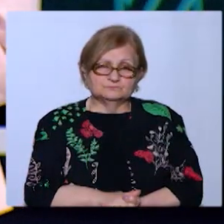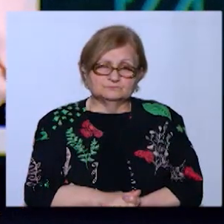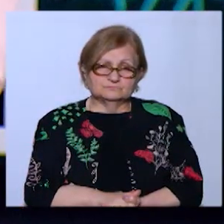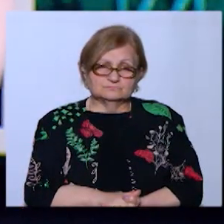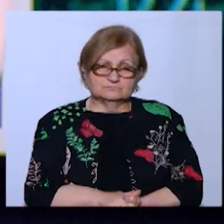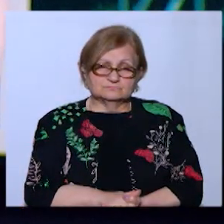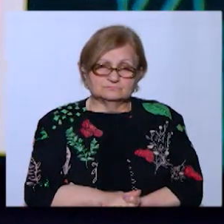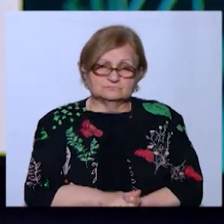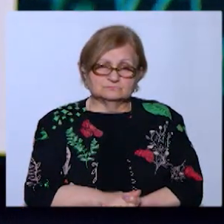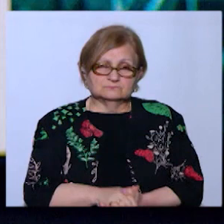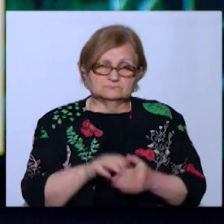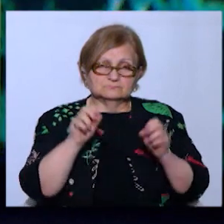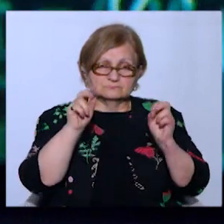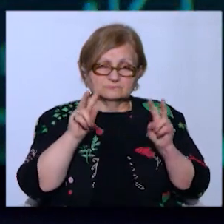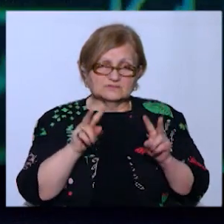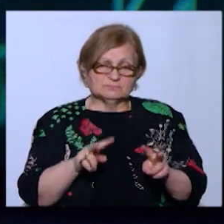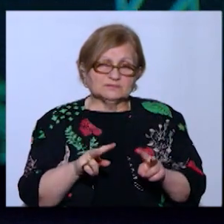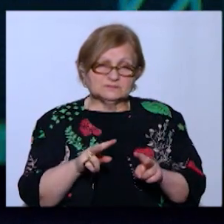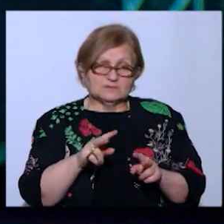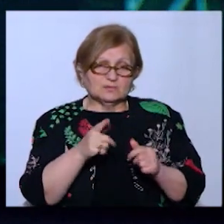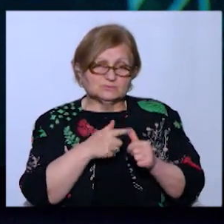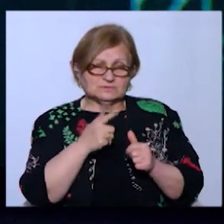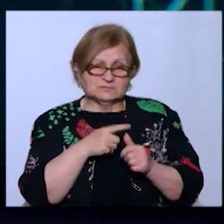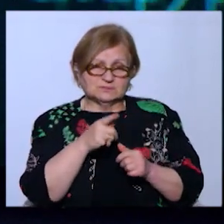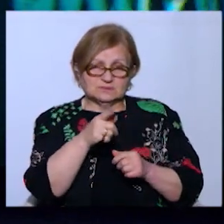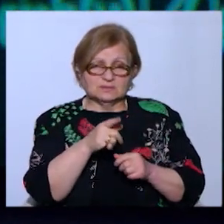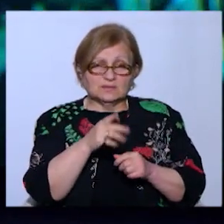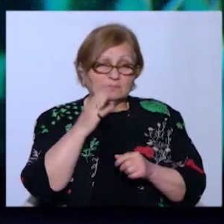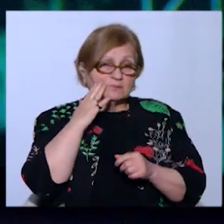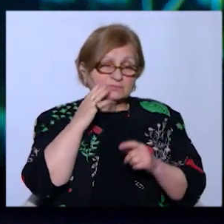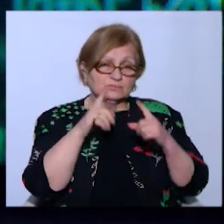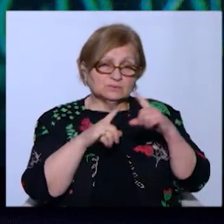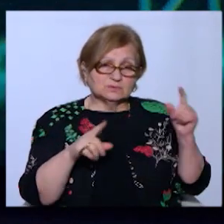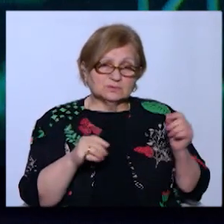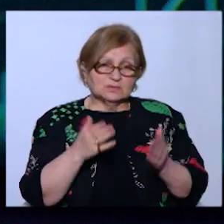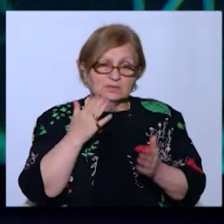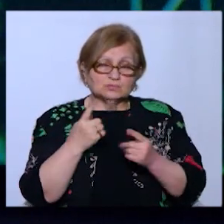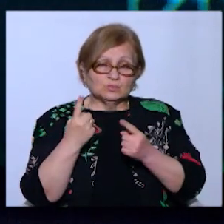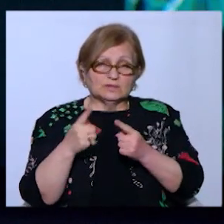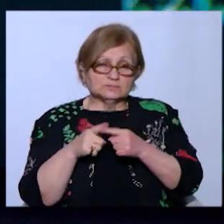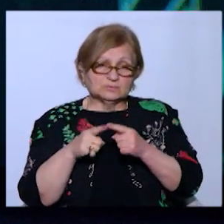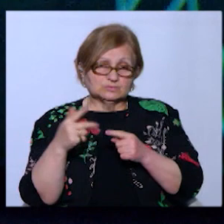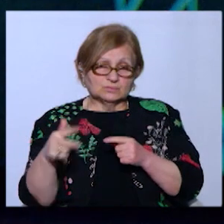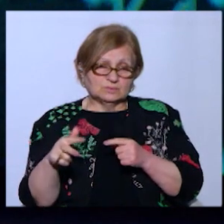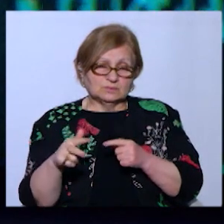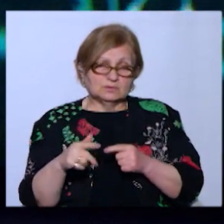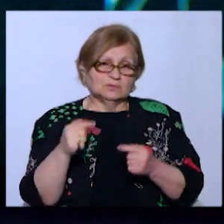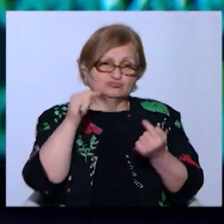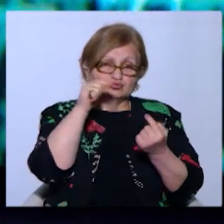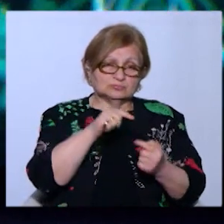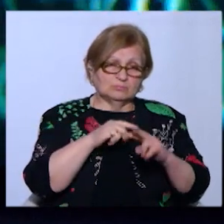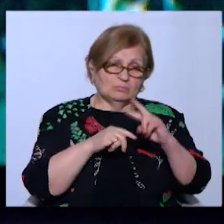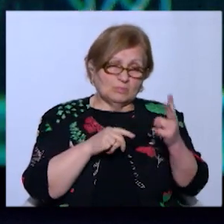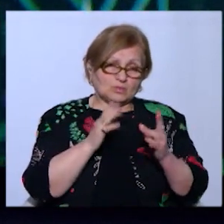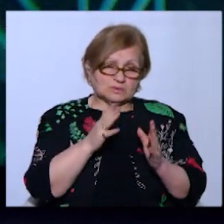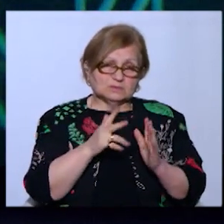სპეციალურ მართკუთხა სამკუთხედს ეძახიან ხოლმე. მართკუთხა სამკუთხედში თუ ერთი კუთხე არის 30 გრადუსი, შესაბამისად მეორე